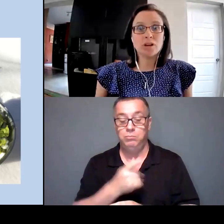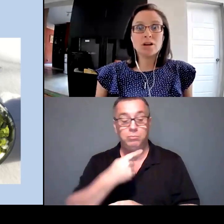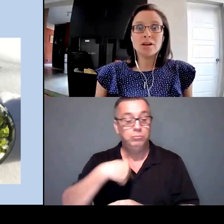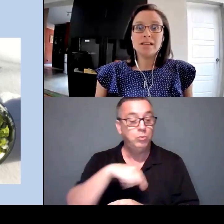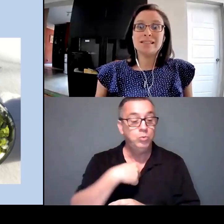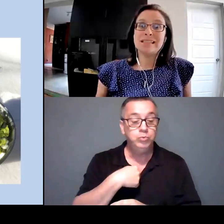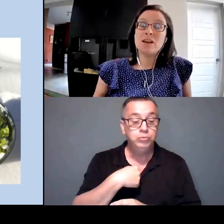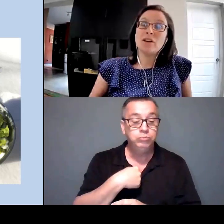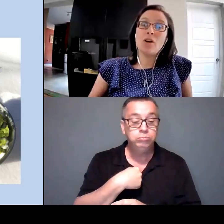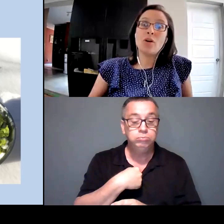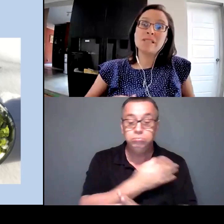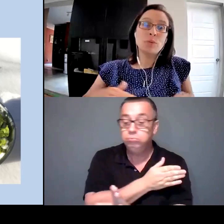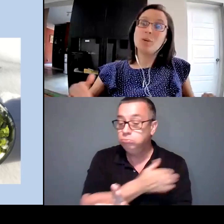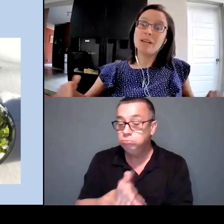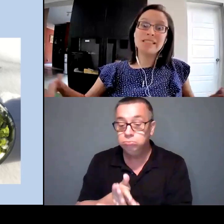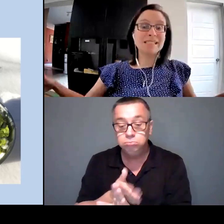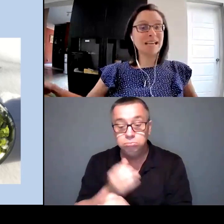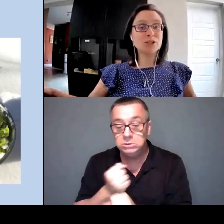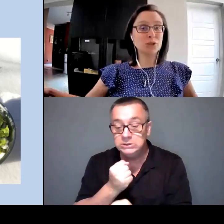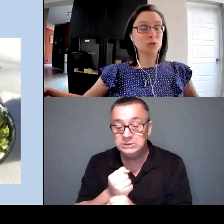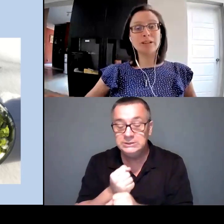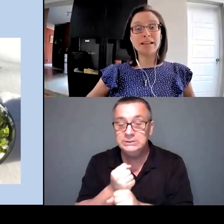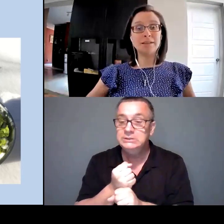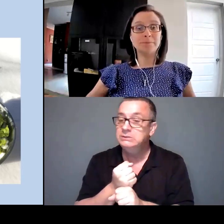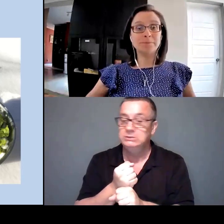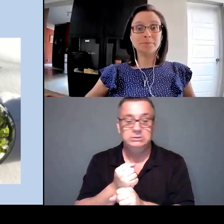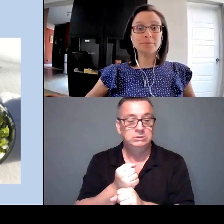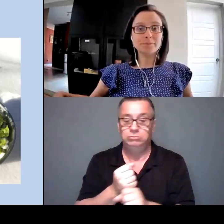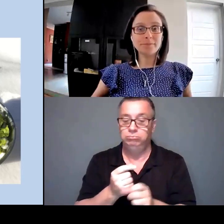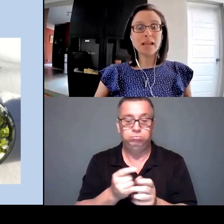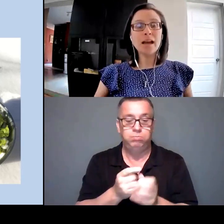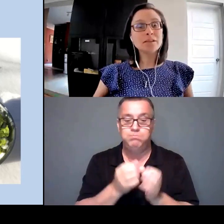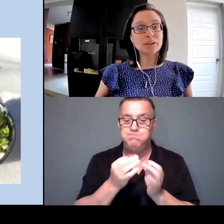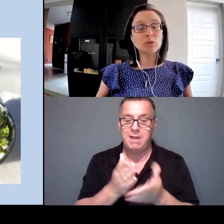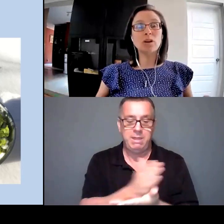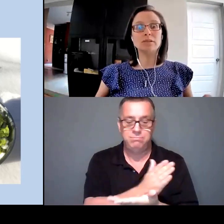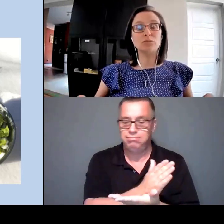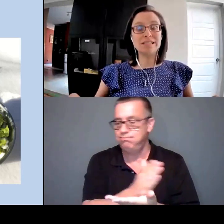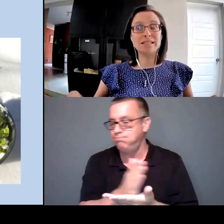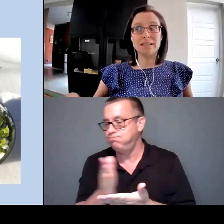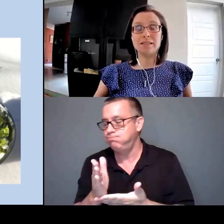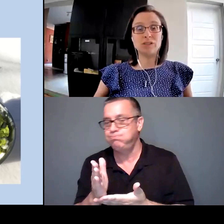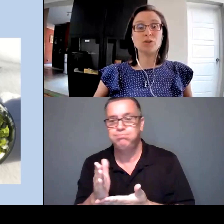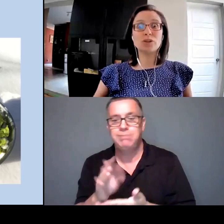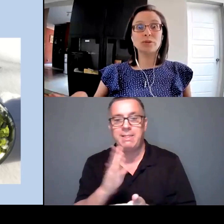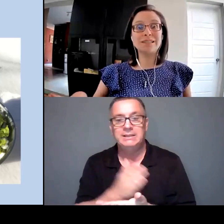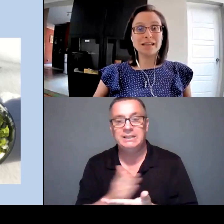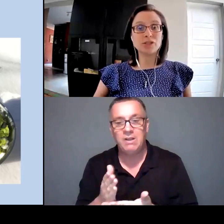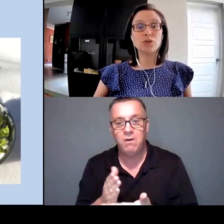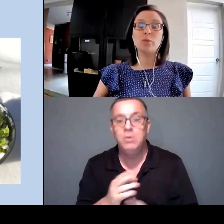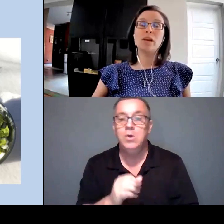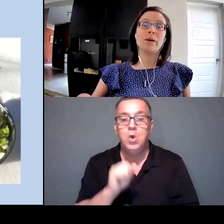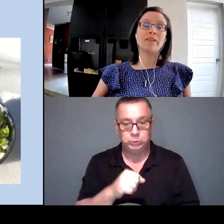notre cas, c'est un petit peu étiré sur toute l'année. Hein? Fait qu'on a, oui, c'est sûr qu'on est